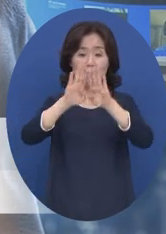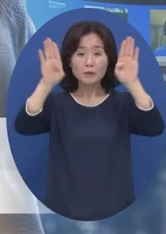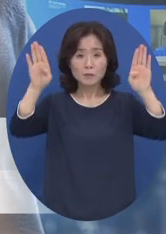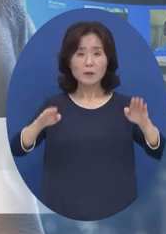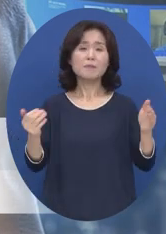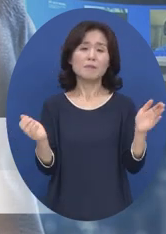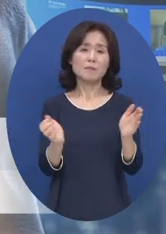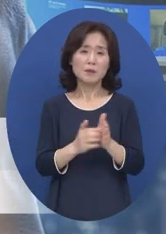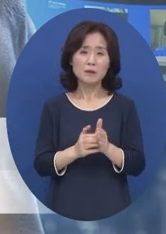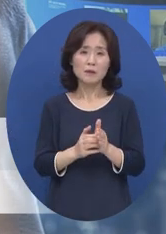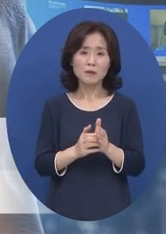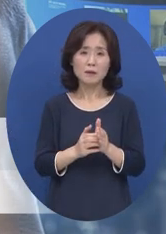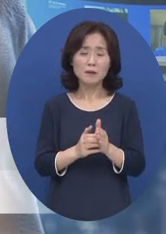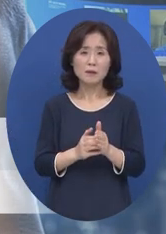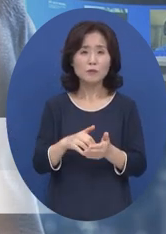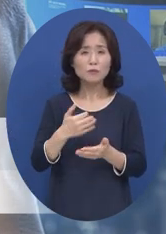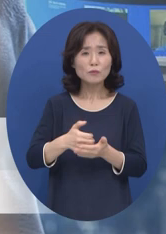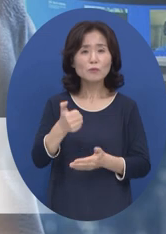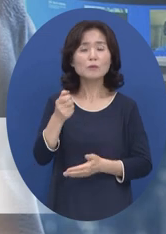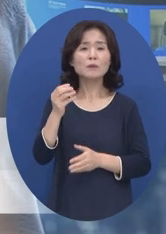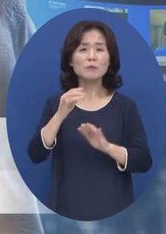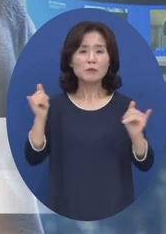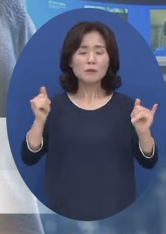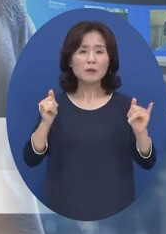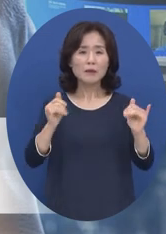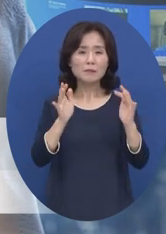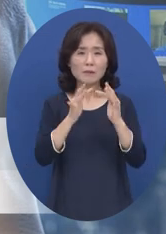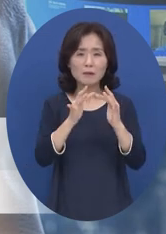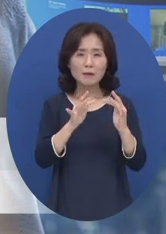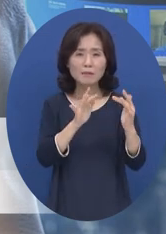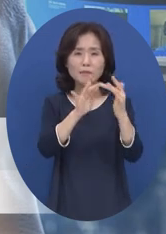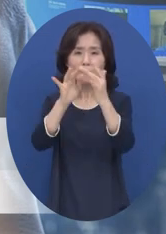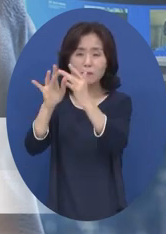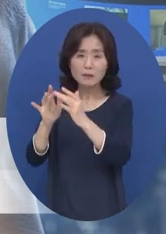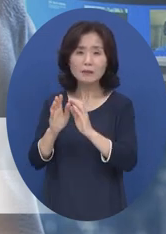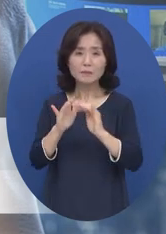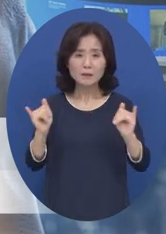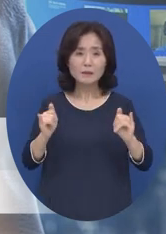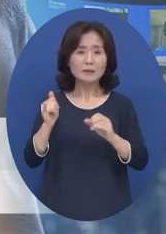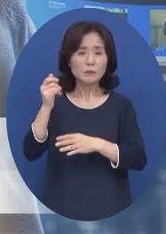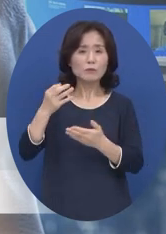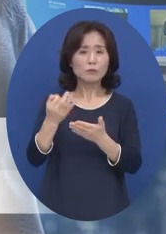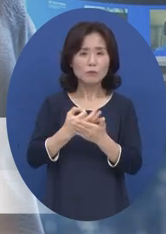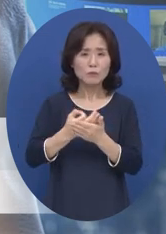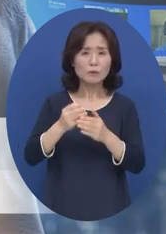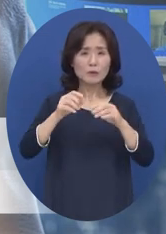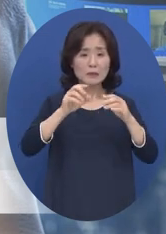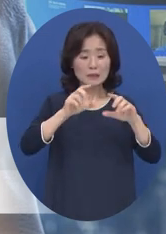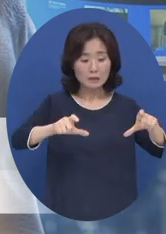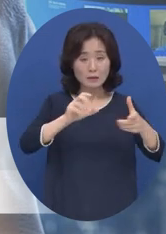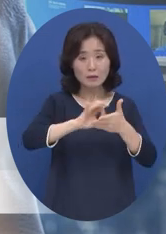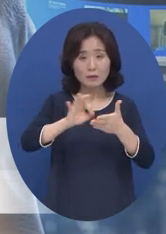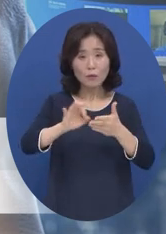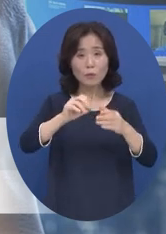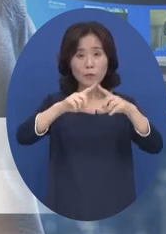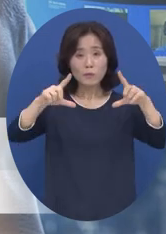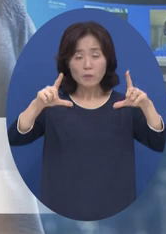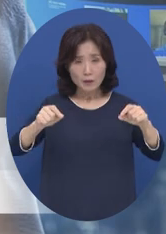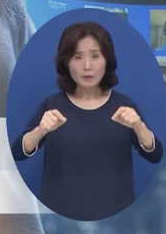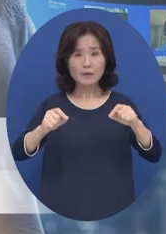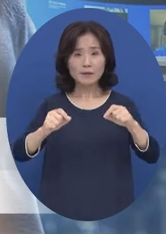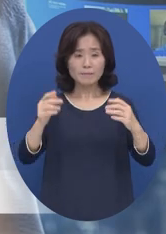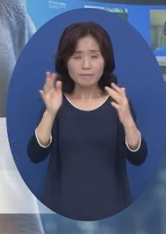내렸습니다 종모 10여만 명 의 방문객들을 기본 소득과 지역화폐 를 주제로 한 b 댐에 온라인 방 담에 함께